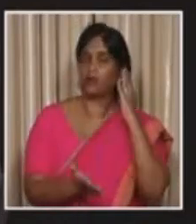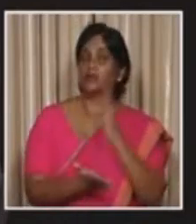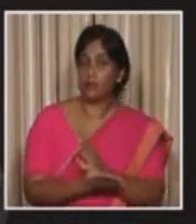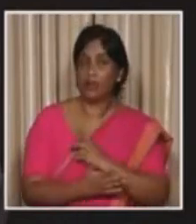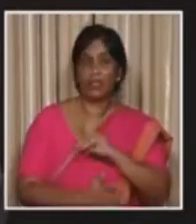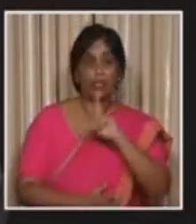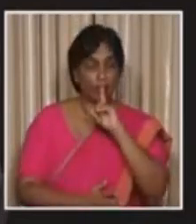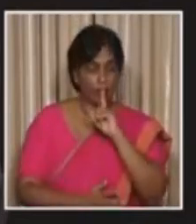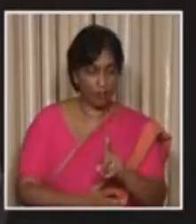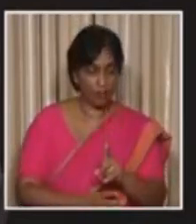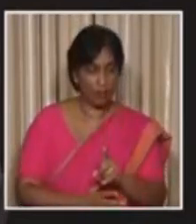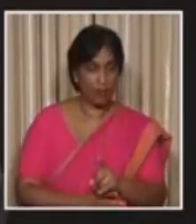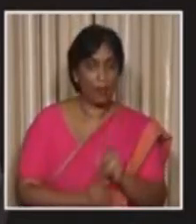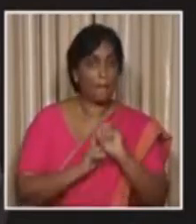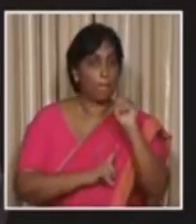නවත්තන්න කිව්වම